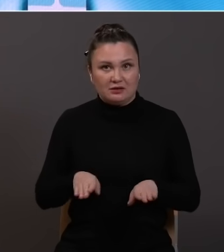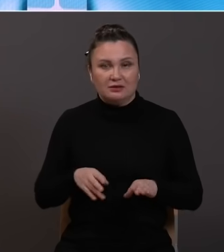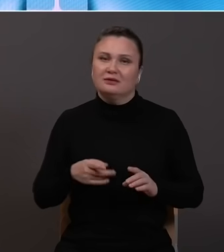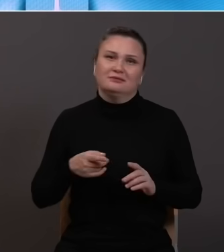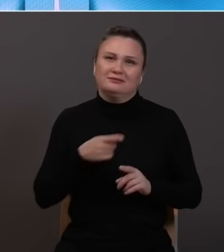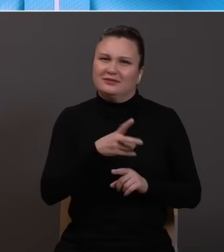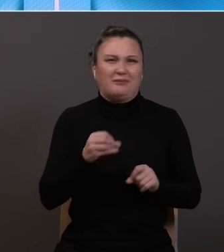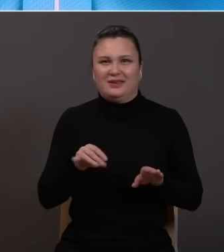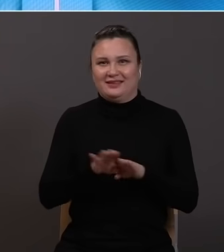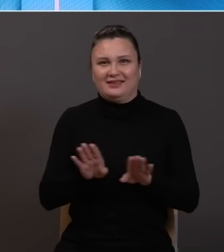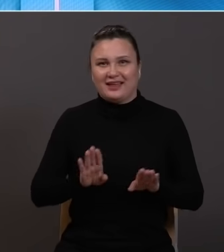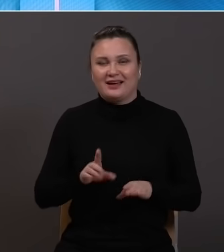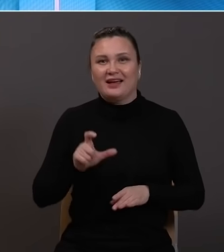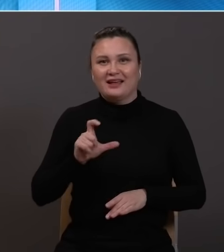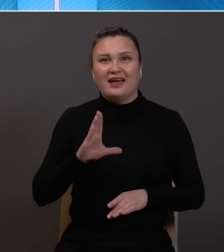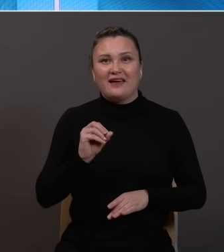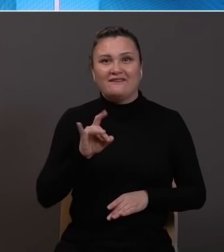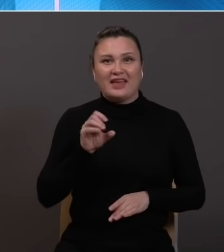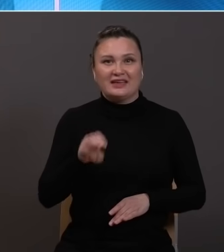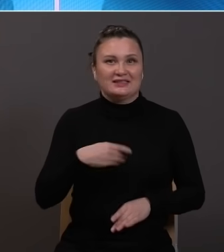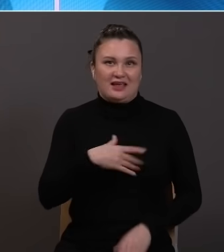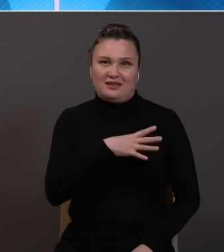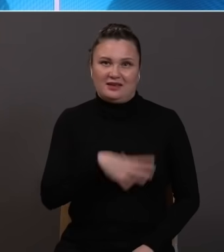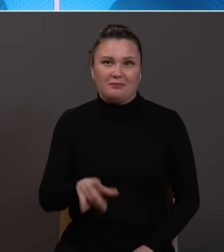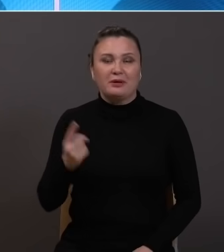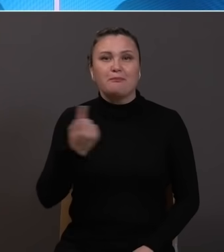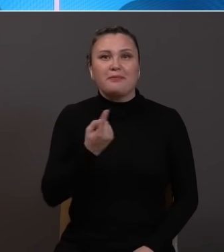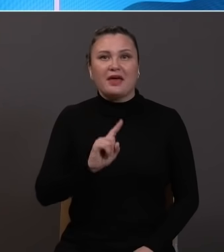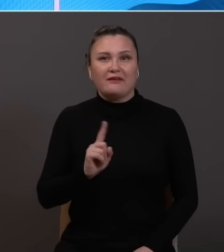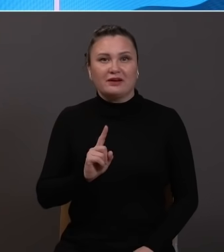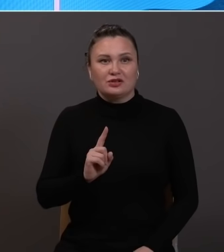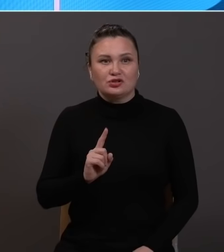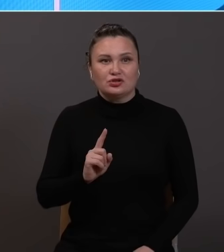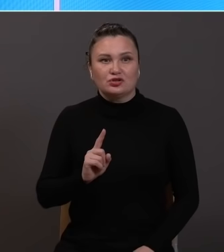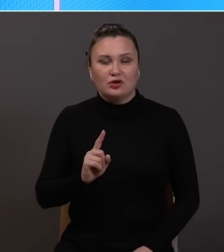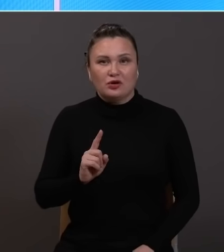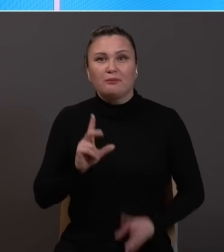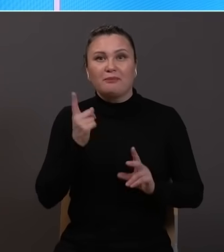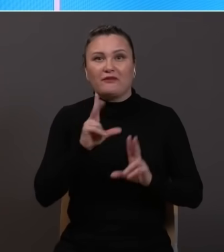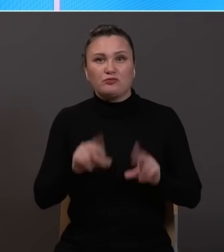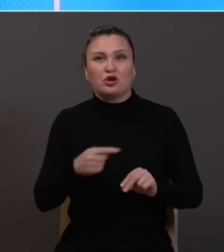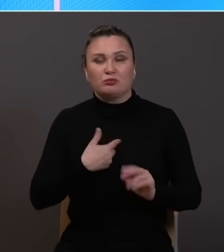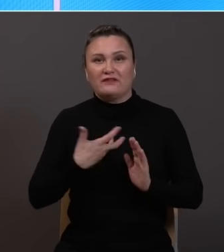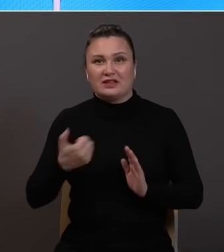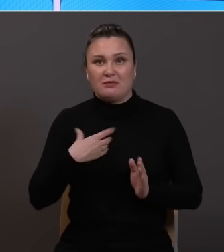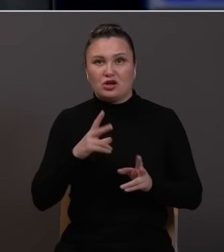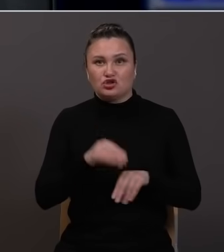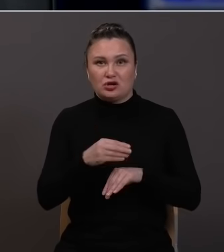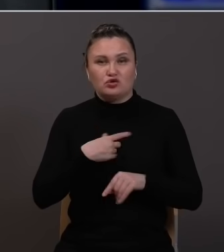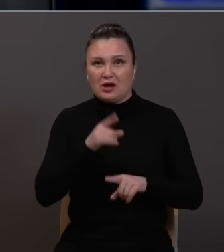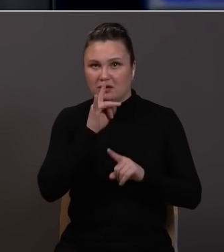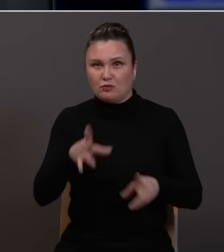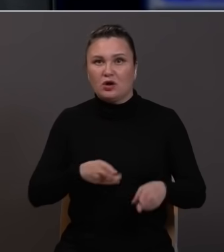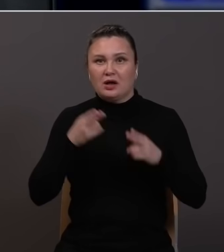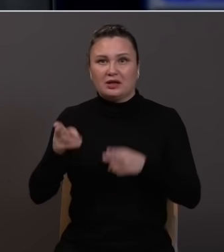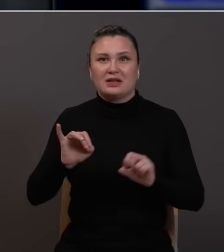это там не настолько. То есть, да, на Эвересте я не был, потому что первое обещание, которое с меня взяла моя жена, это то, что я не